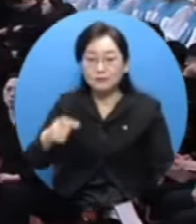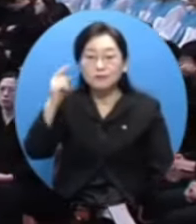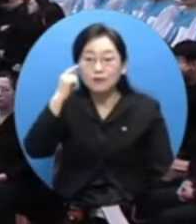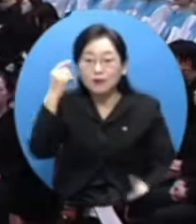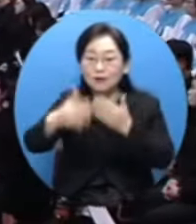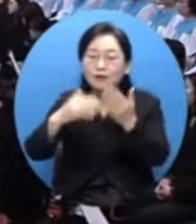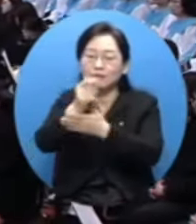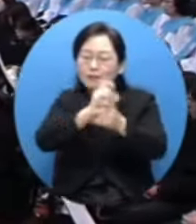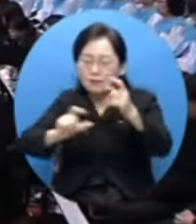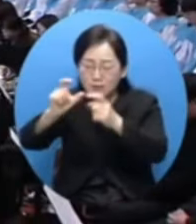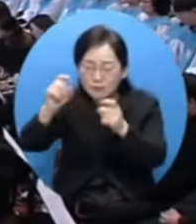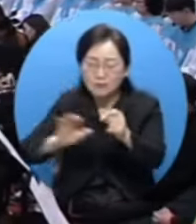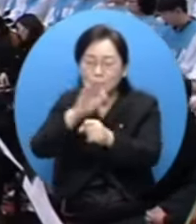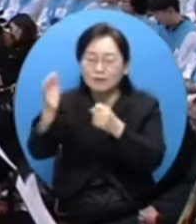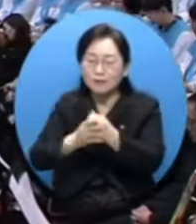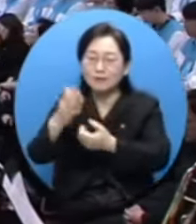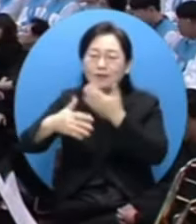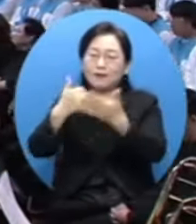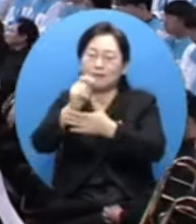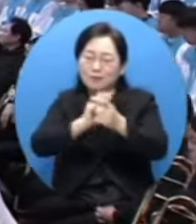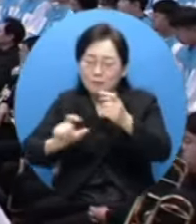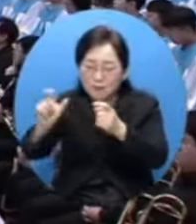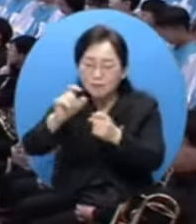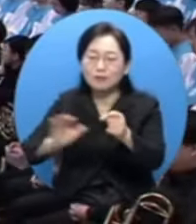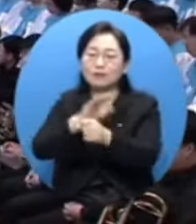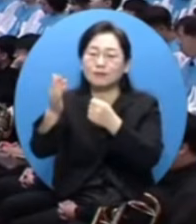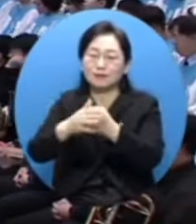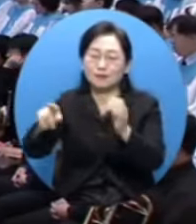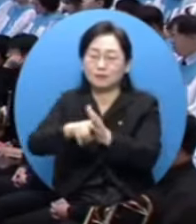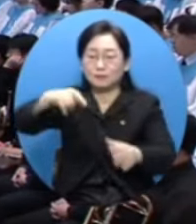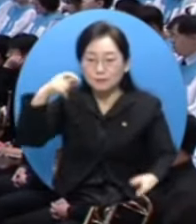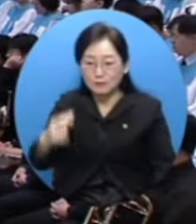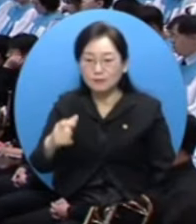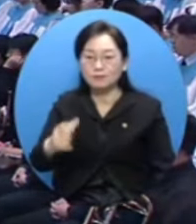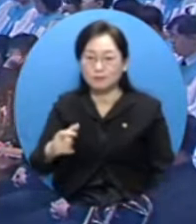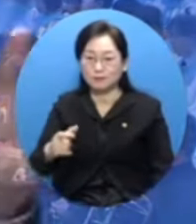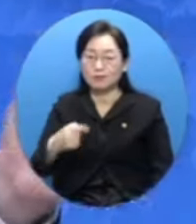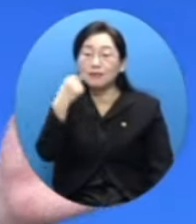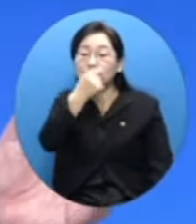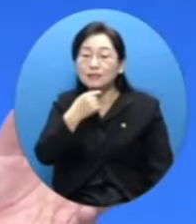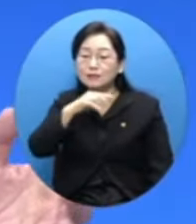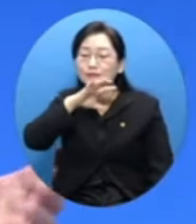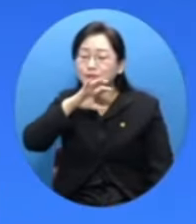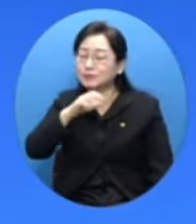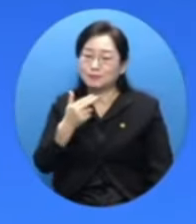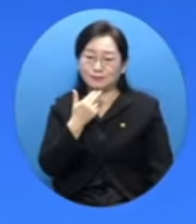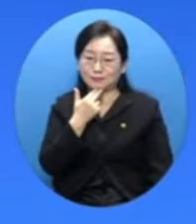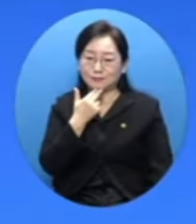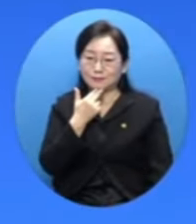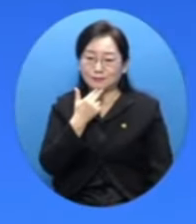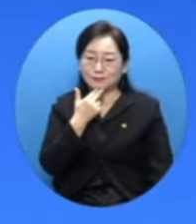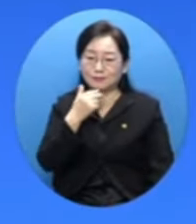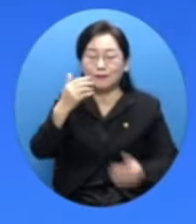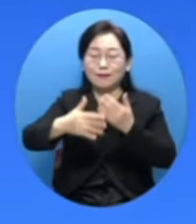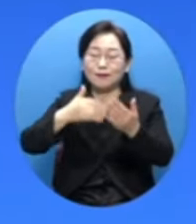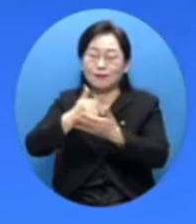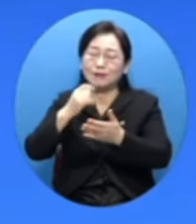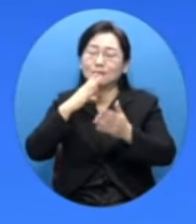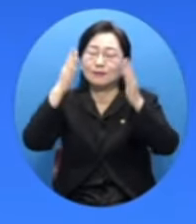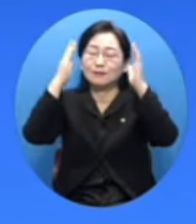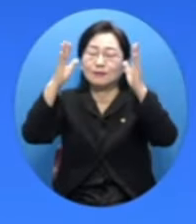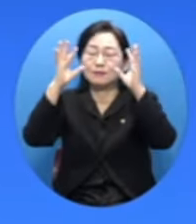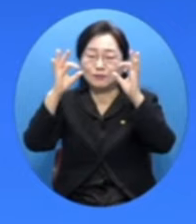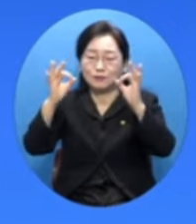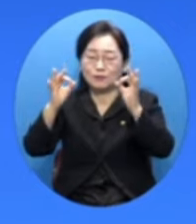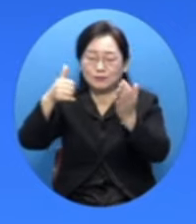하나님을 더 사랑하기 때문에, 하나님을 더 사랑하기 때문에 그 믿음을 지켜서 그 입술로 원망하지 않냐고 하나님만 바라보고 주님